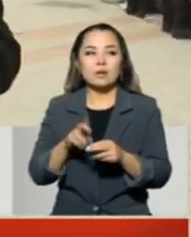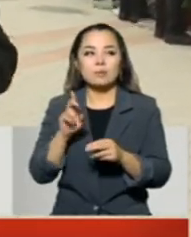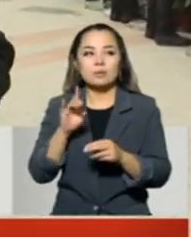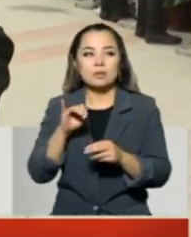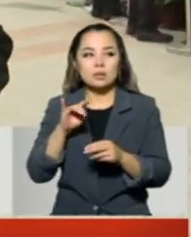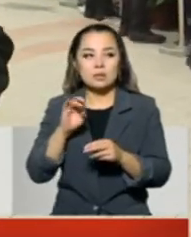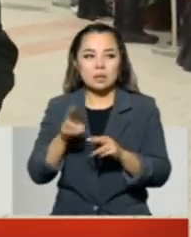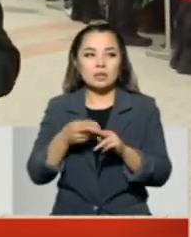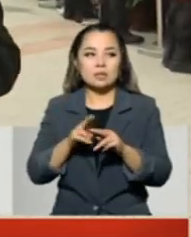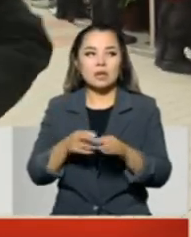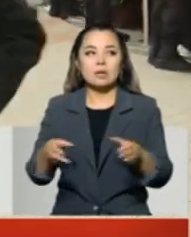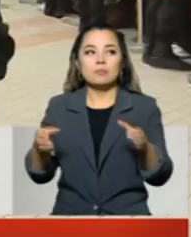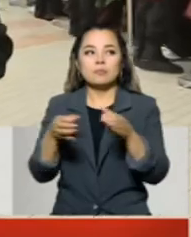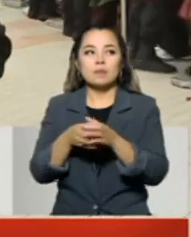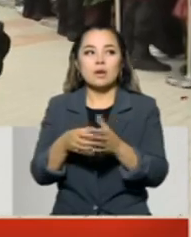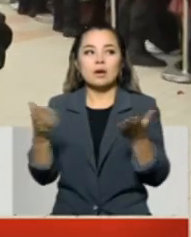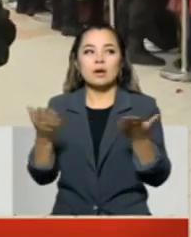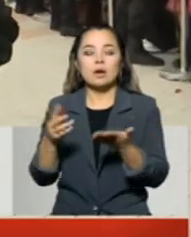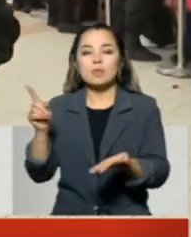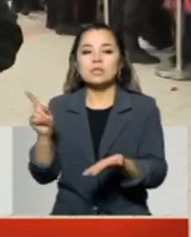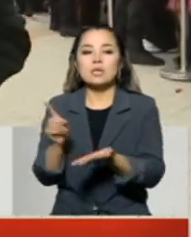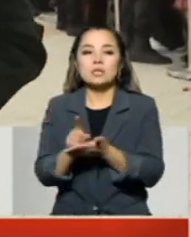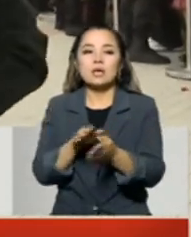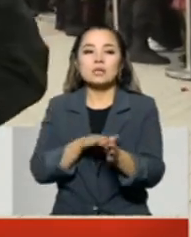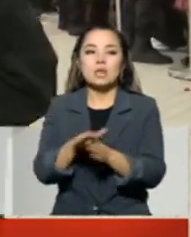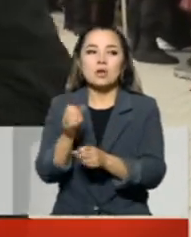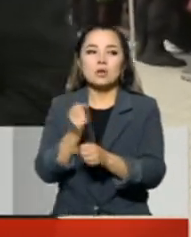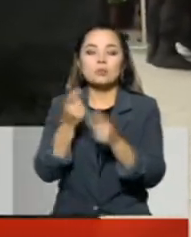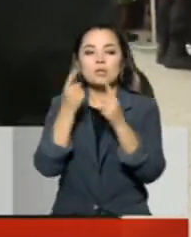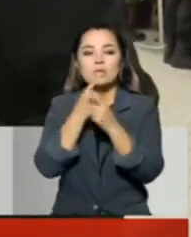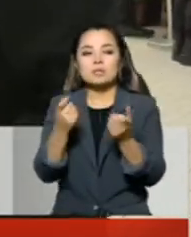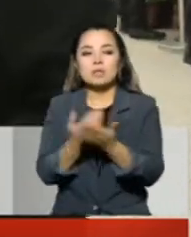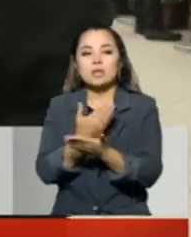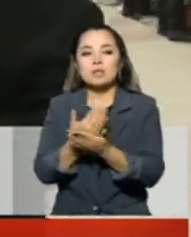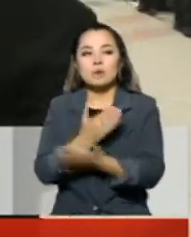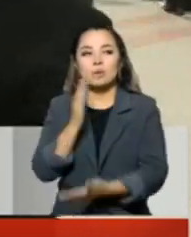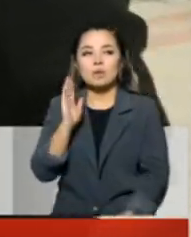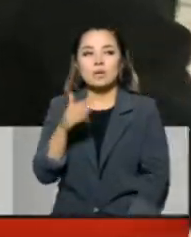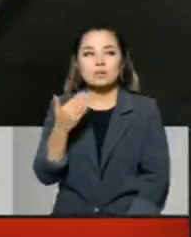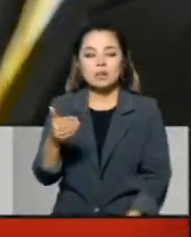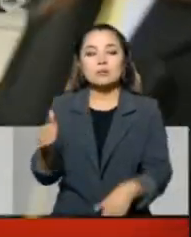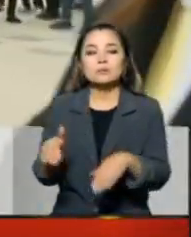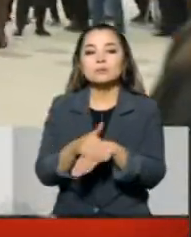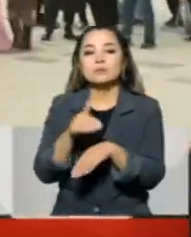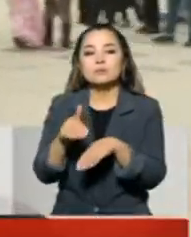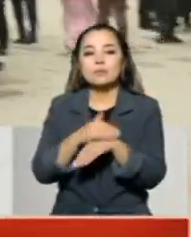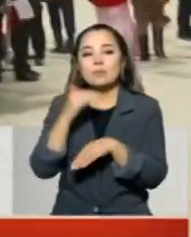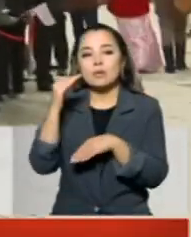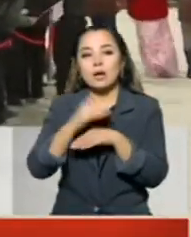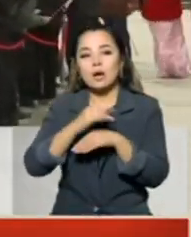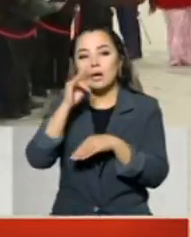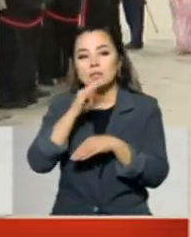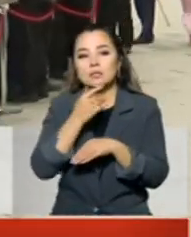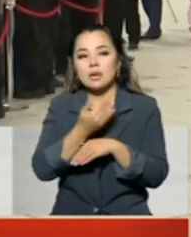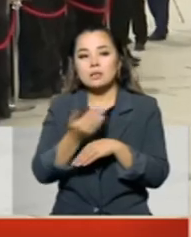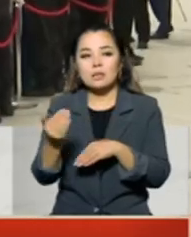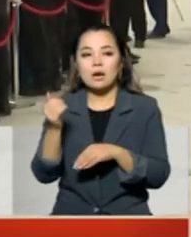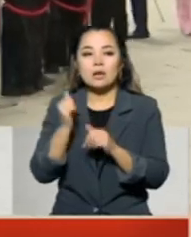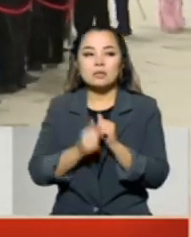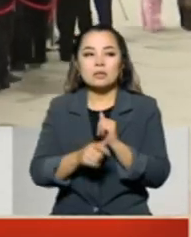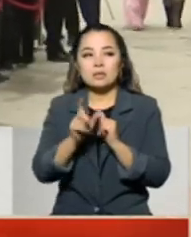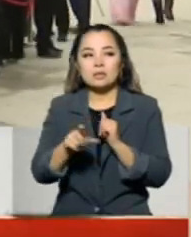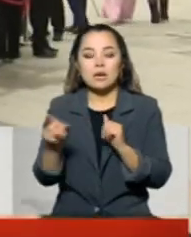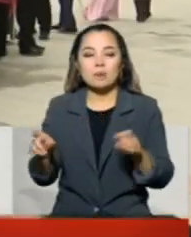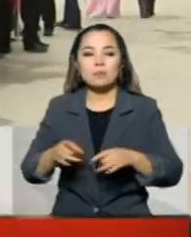керуендегі елшілердің қандай міндет атқаратын жөнінде ақпарат береді. Қайырлы кеш, қазақстандықтар, баршаларыңызды